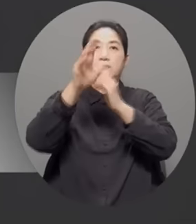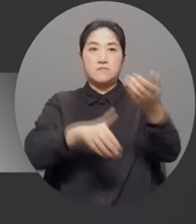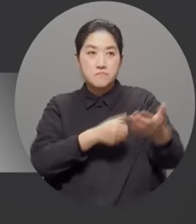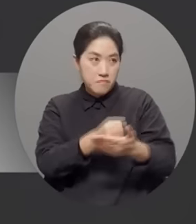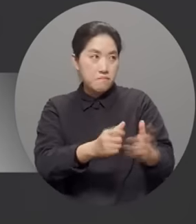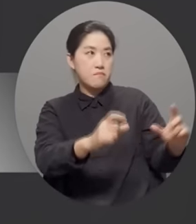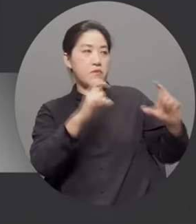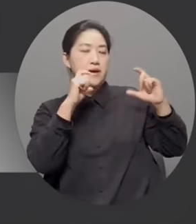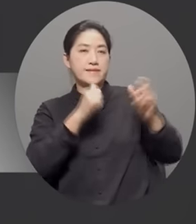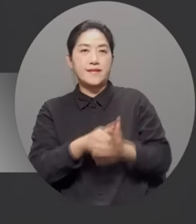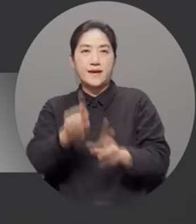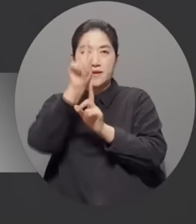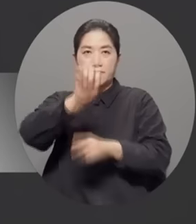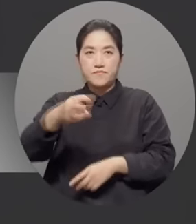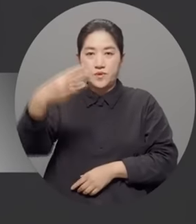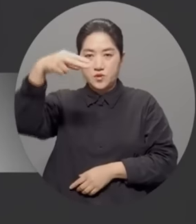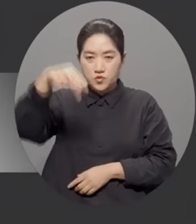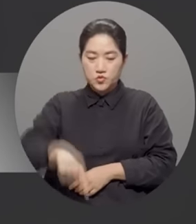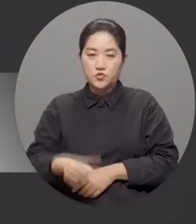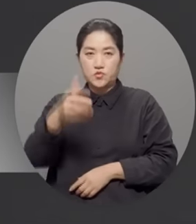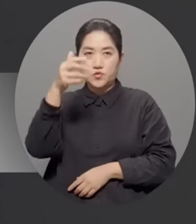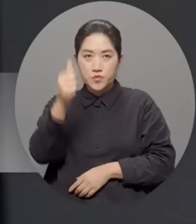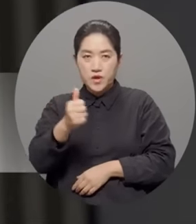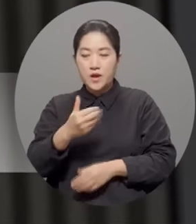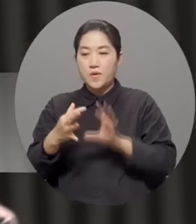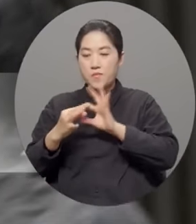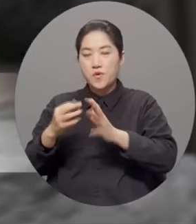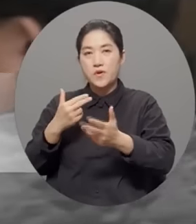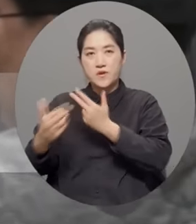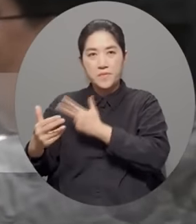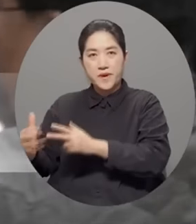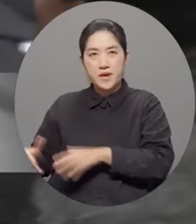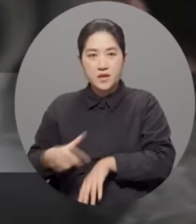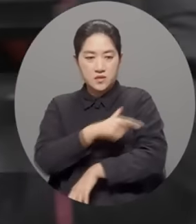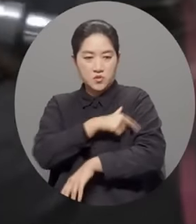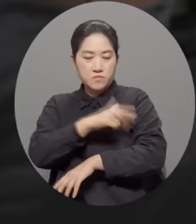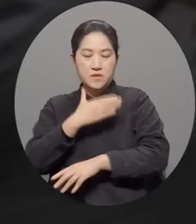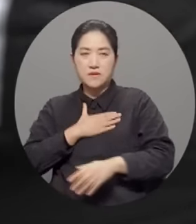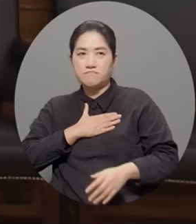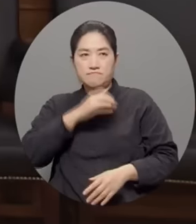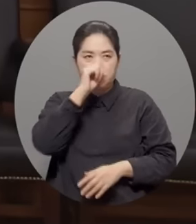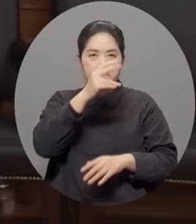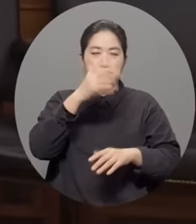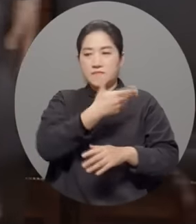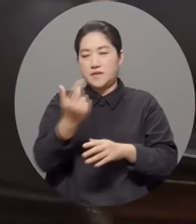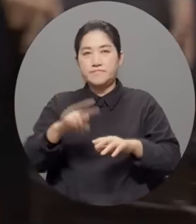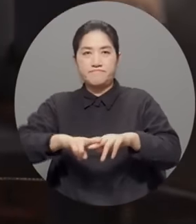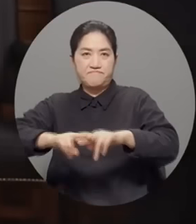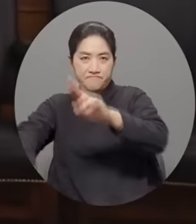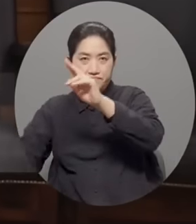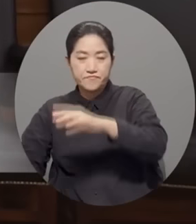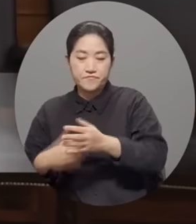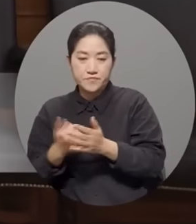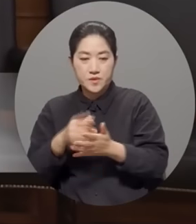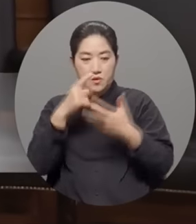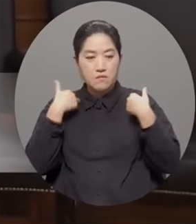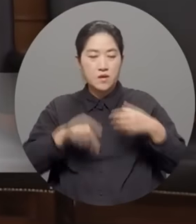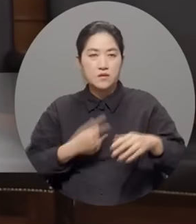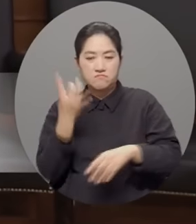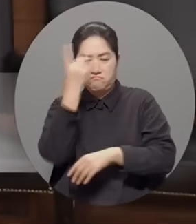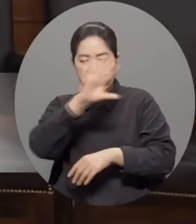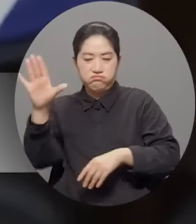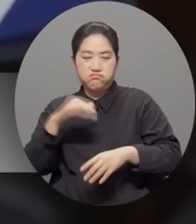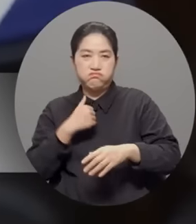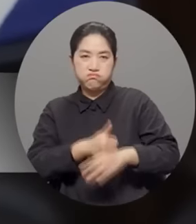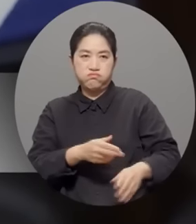확정되자 이필수 회장을 비롯한 의사협회 지도부는 유감이라며 일제히 사퇴했습니다. 정부가 일방적 정책 추진을